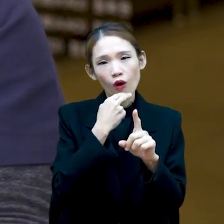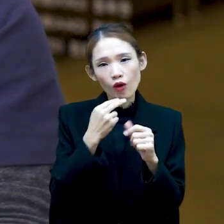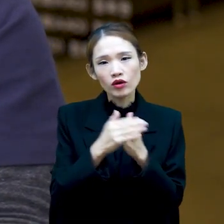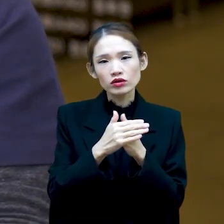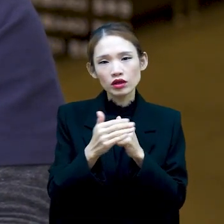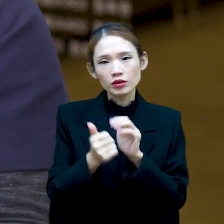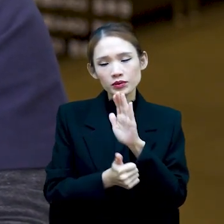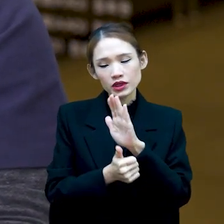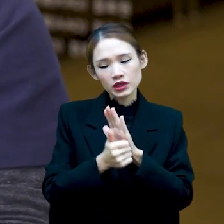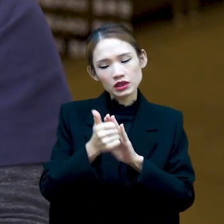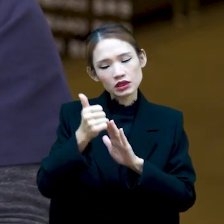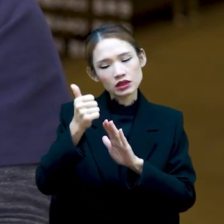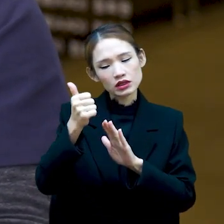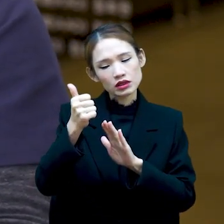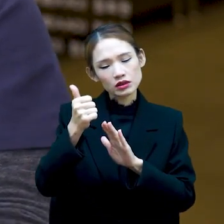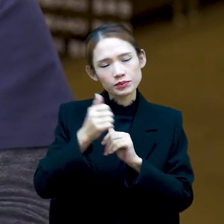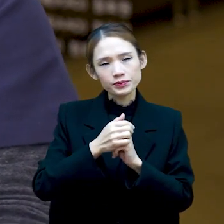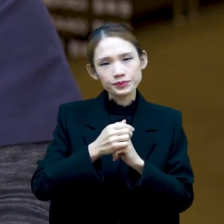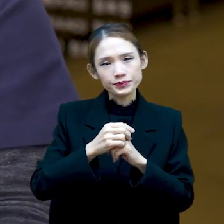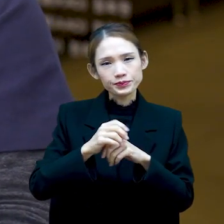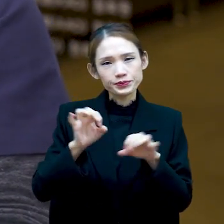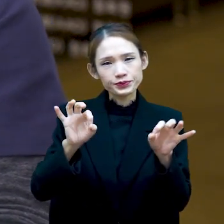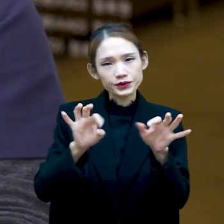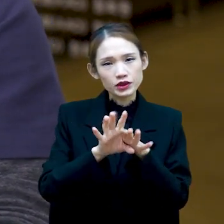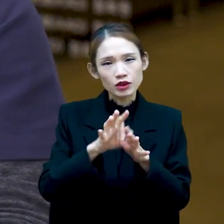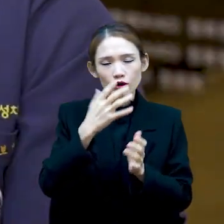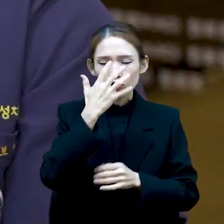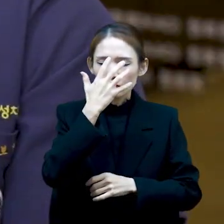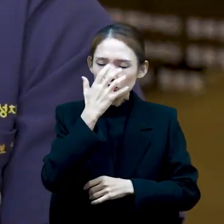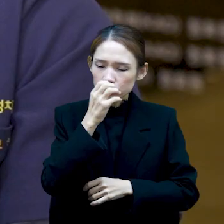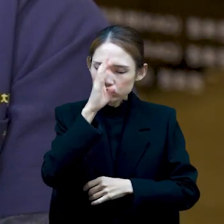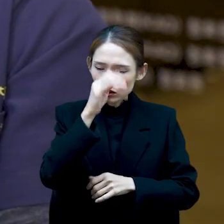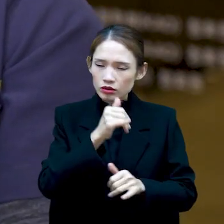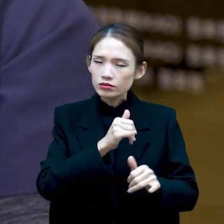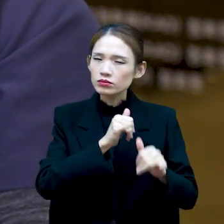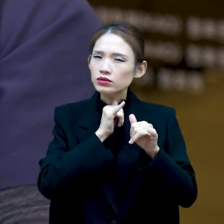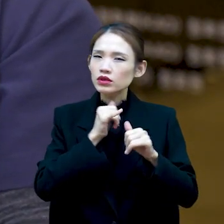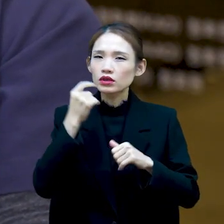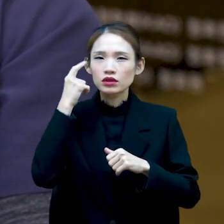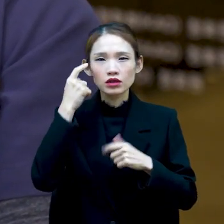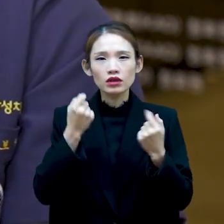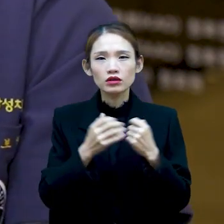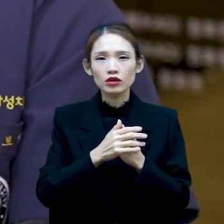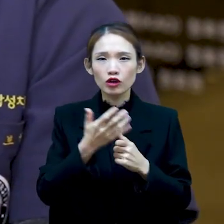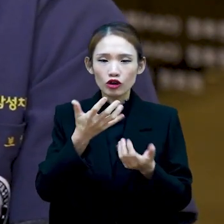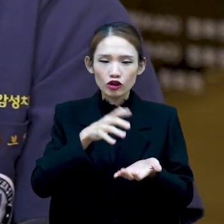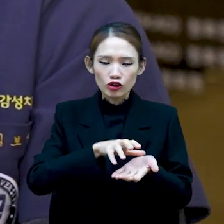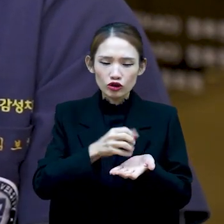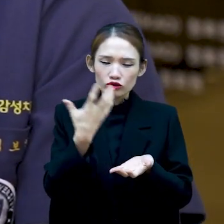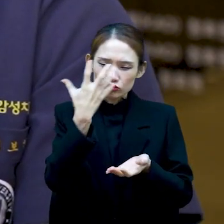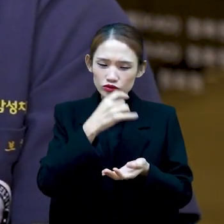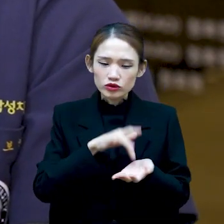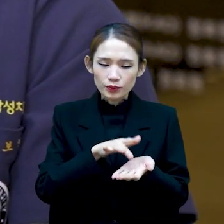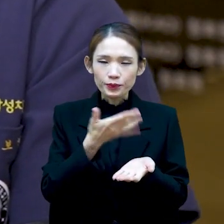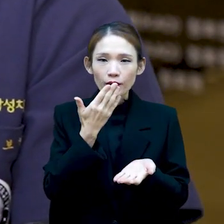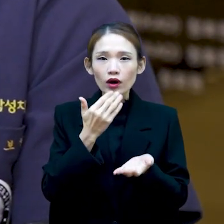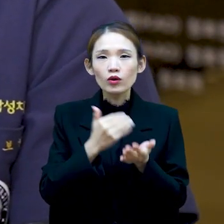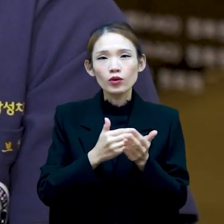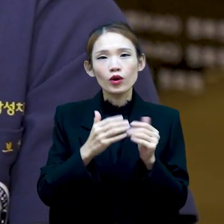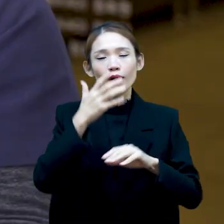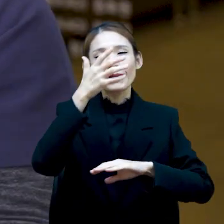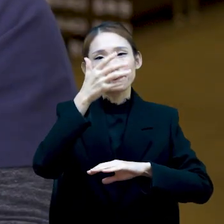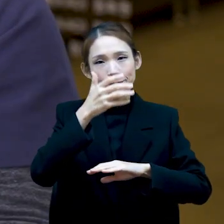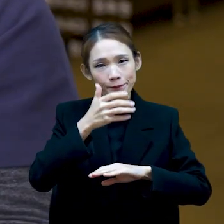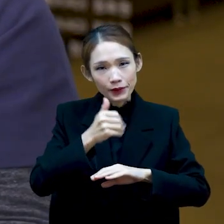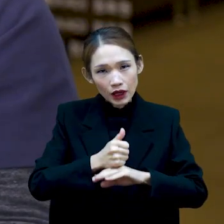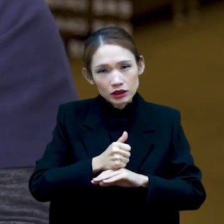없으니까 점차 희망을 잃고 우울증이 너무 심해가지고 매일 이제 사실 죽고 싶다는 생각도 많이 하고 우울증 약도 먹고 이렇게